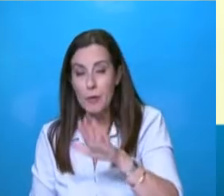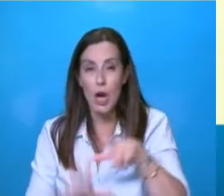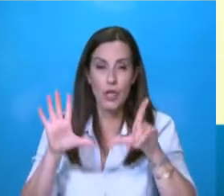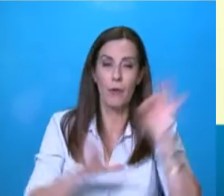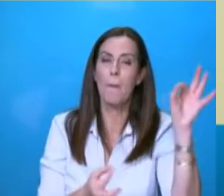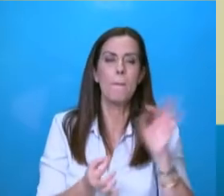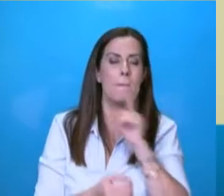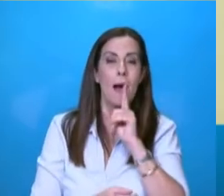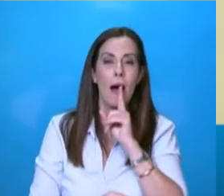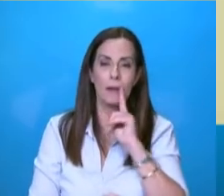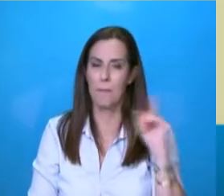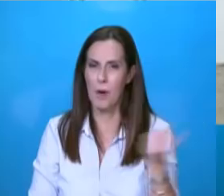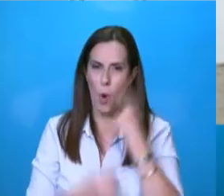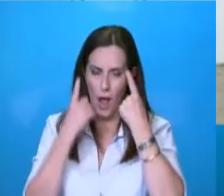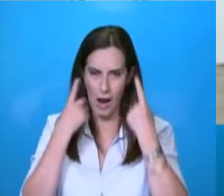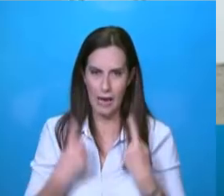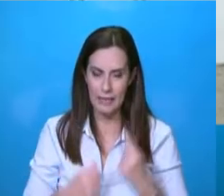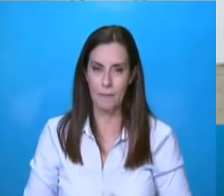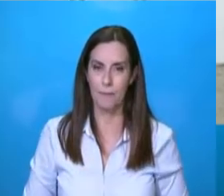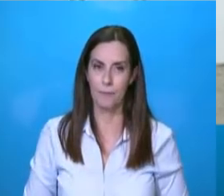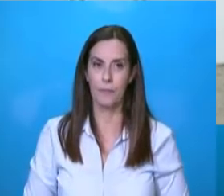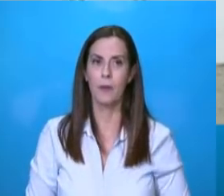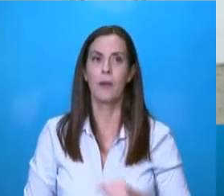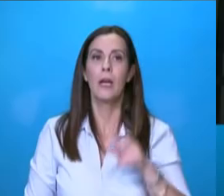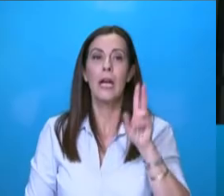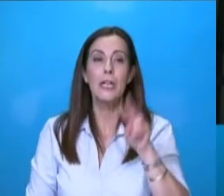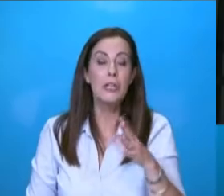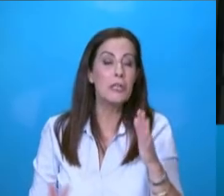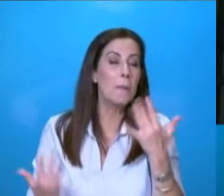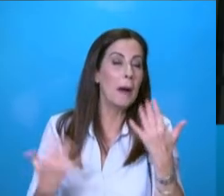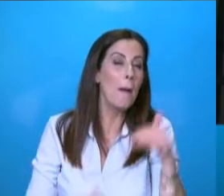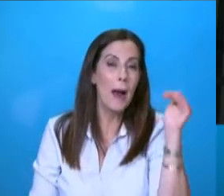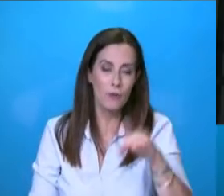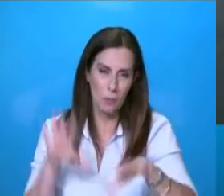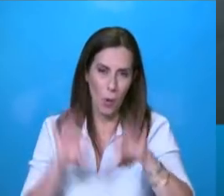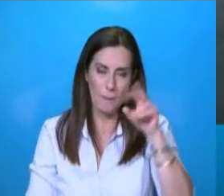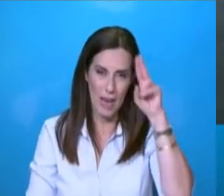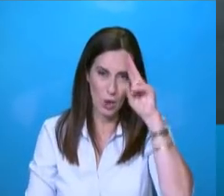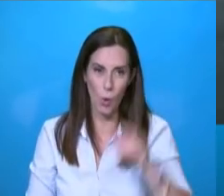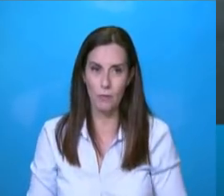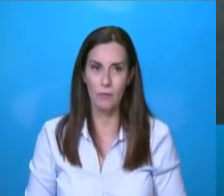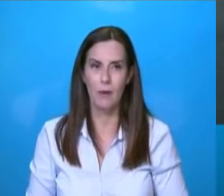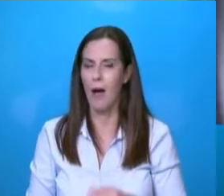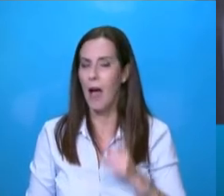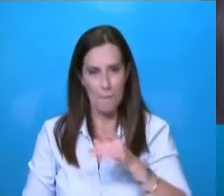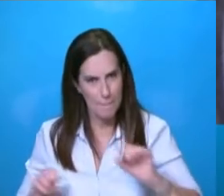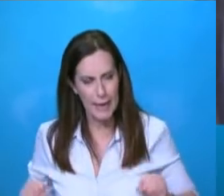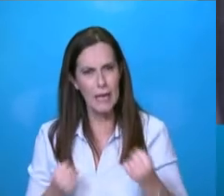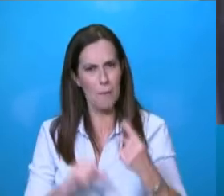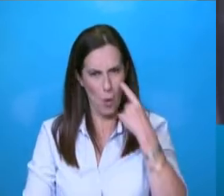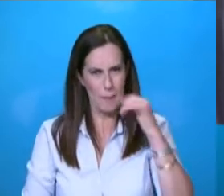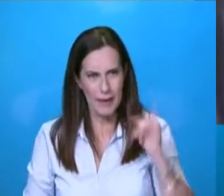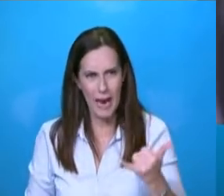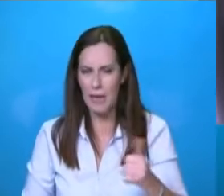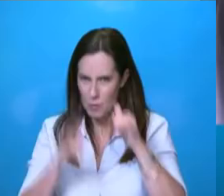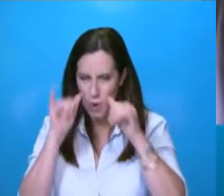5-7% מכלל הציבור החרדי. יש בשוליים, וזה כמה אלפים, שמצביעים לליכוד, הם מאוד פעילים, הם מאוד דומיננטיים, הם